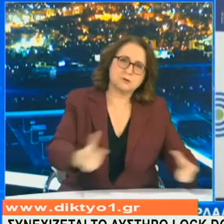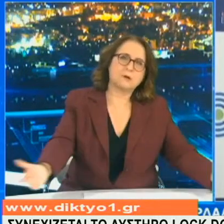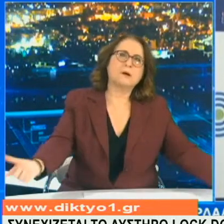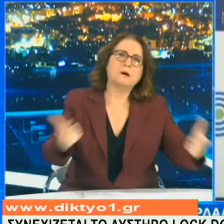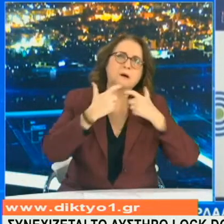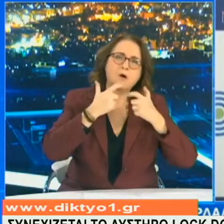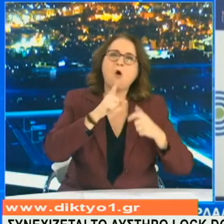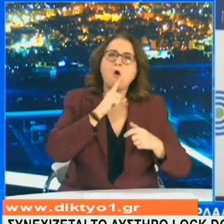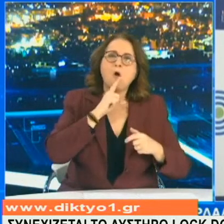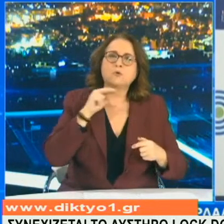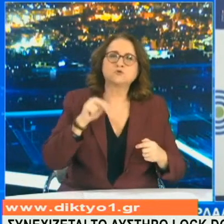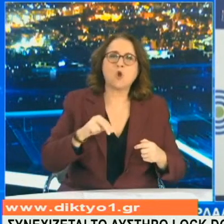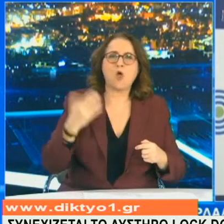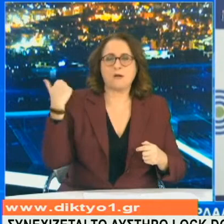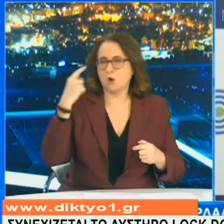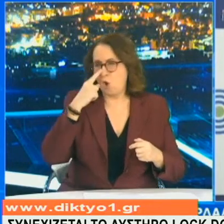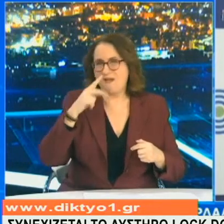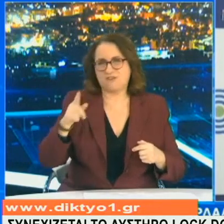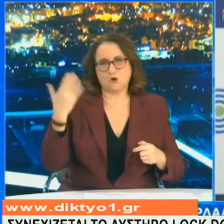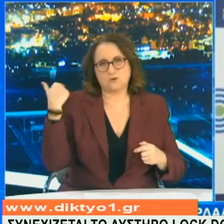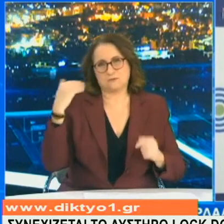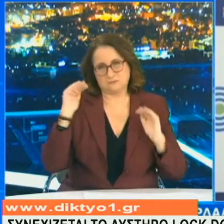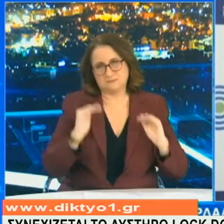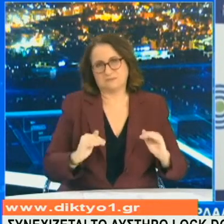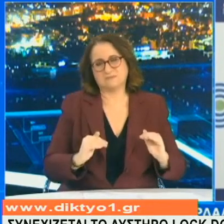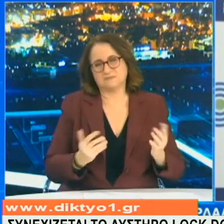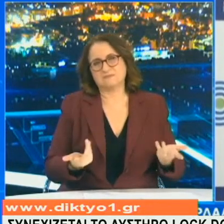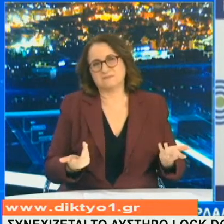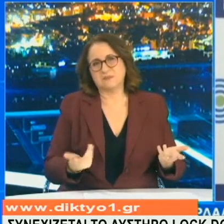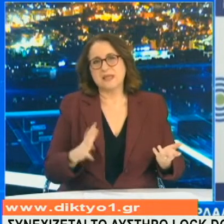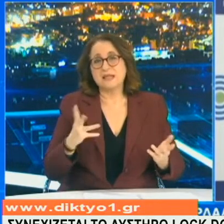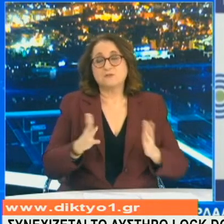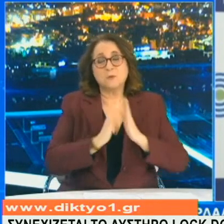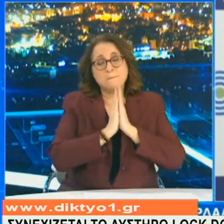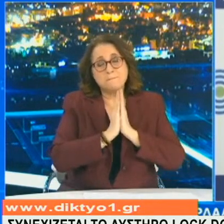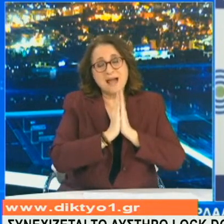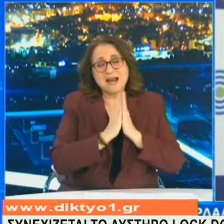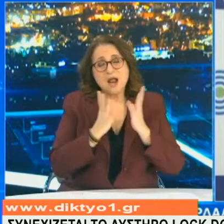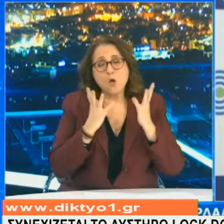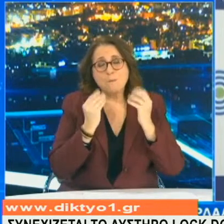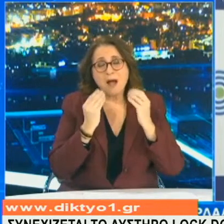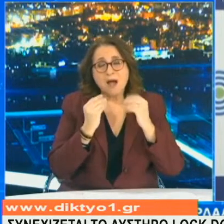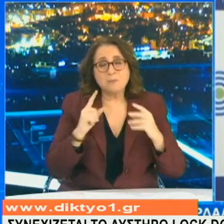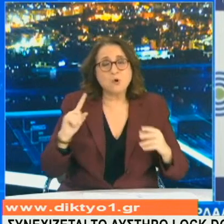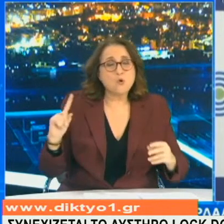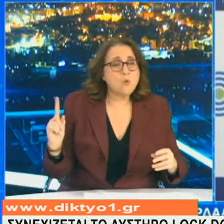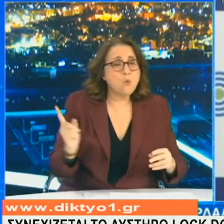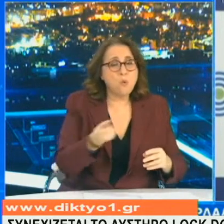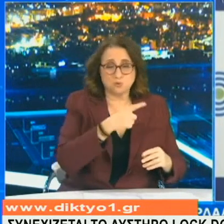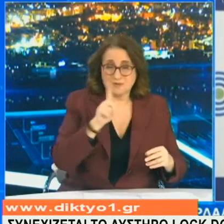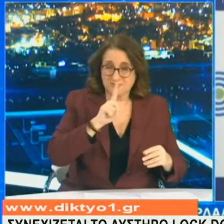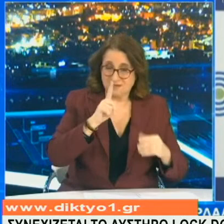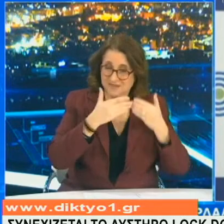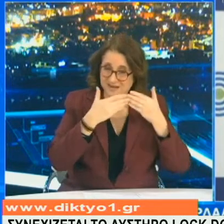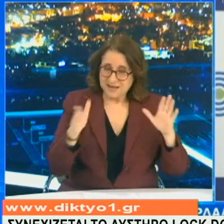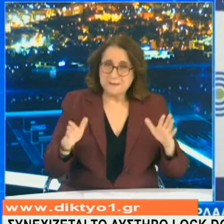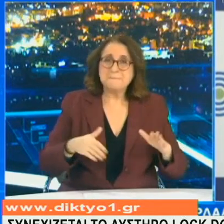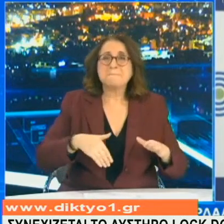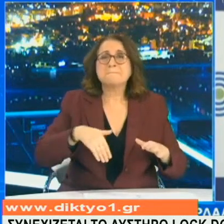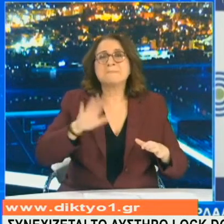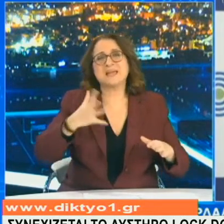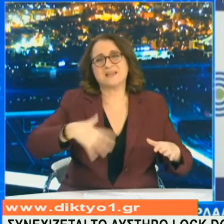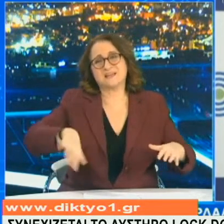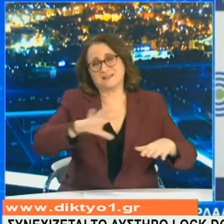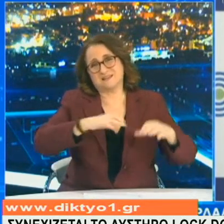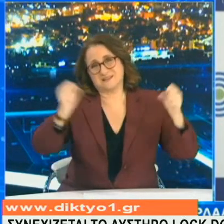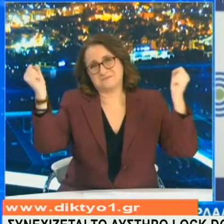Νοεμβρίου. Απευθύνουμε λοιπόν έκκληση προς όλους. Το σταδιακό άνοιγμα κάποιων κλάδων της αγοράς από τη Δευτέρα να μας γυρίσει πίσω σε καταστάσεις